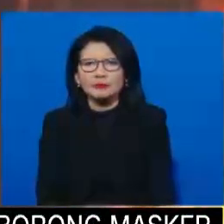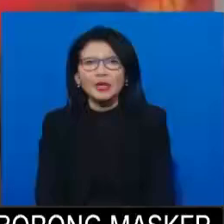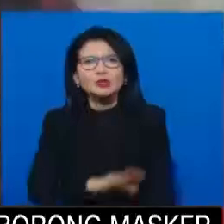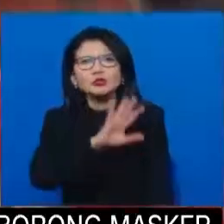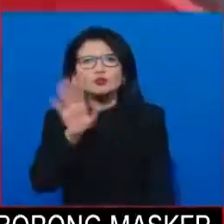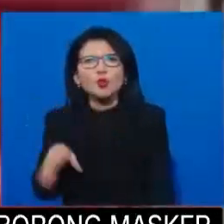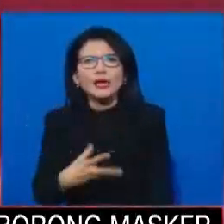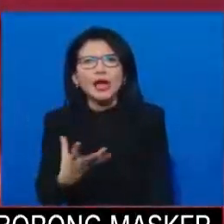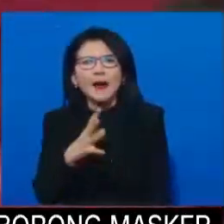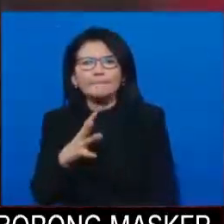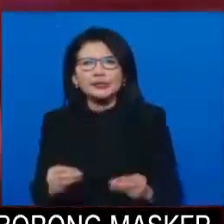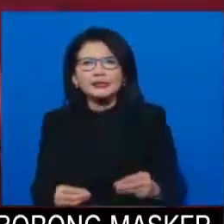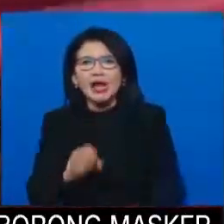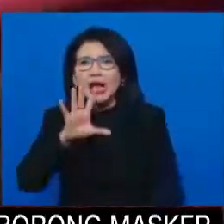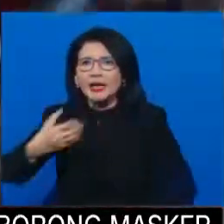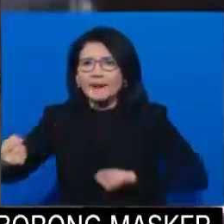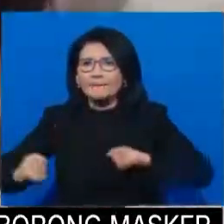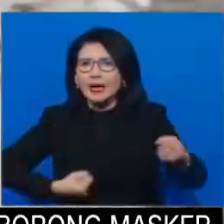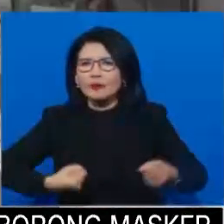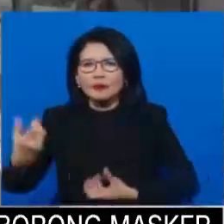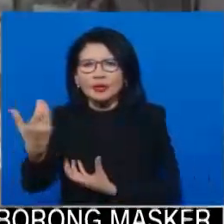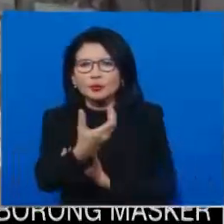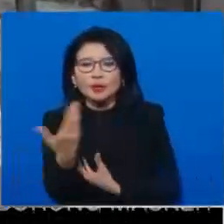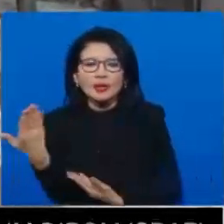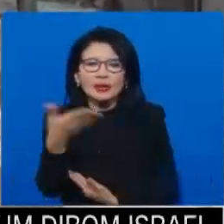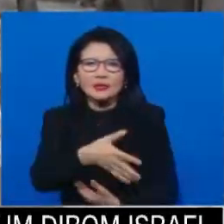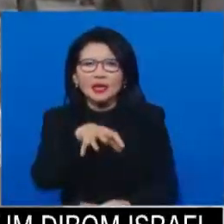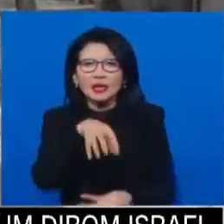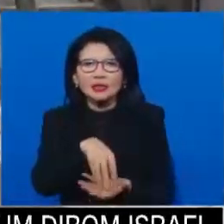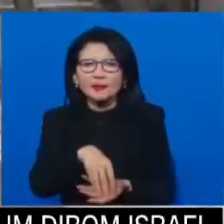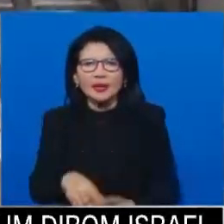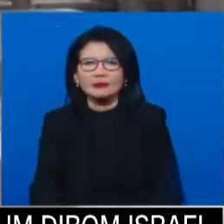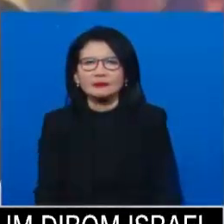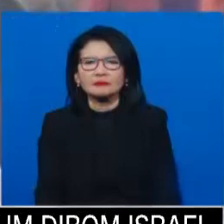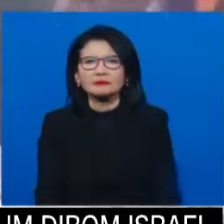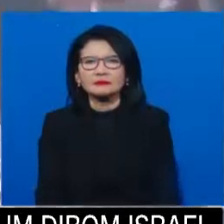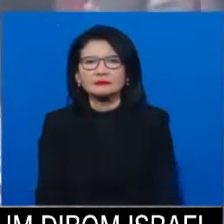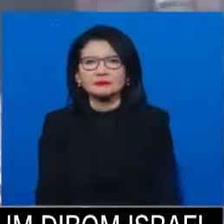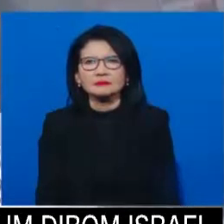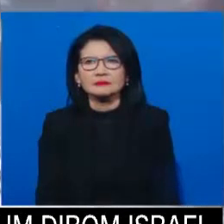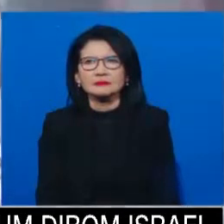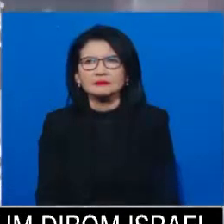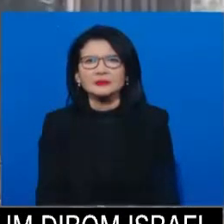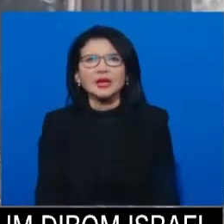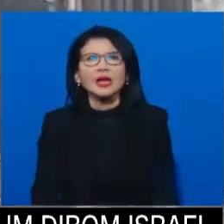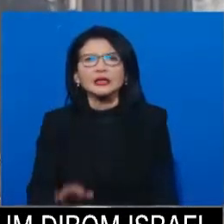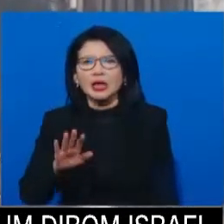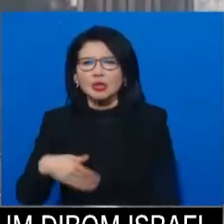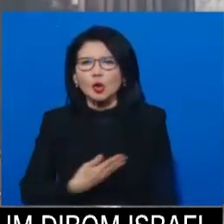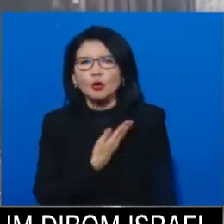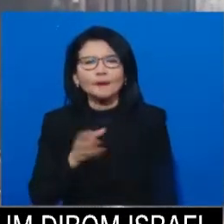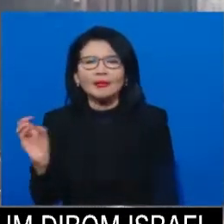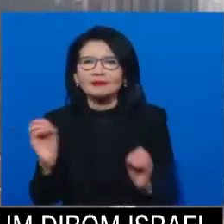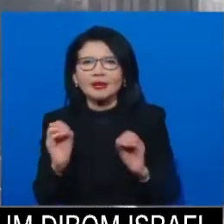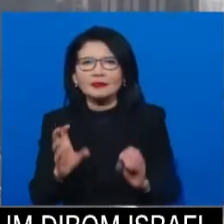isinya sebanyak unit mobil damkar diterjunkan ke lokasi kebakaran untuk menjinak api beruntung tidak ada korban jiwa dalam peristiwa